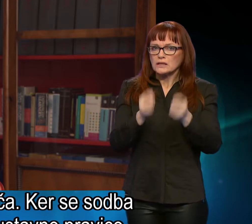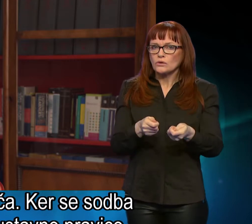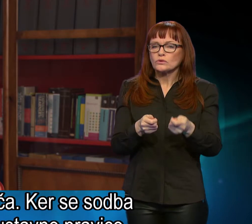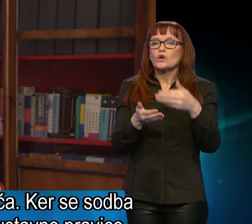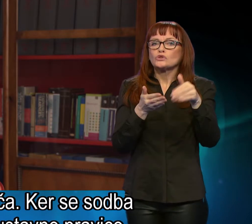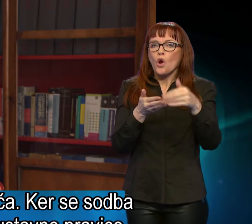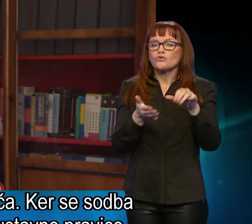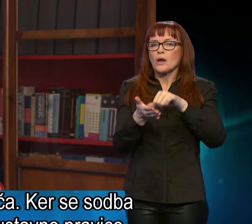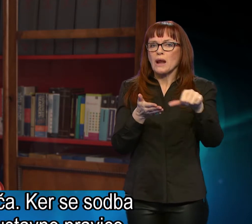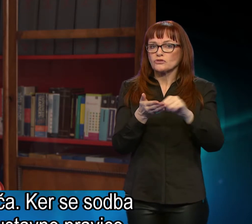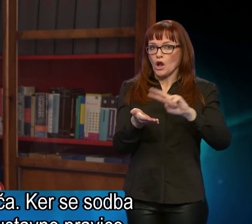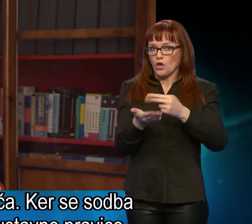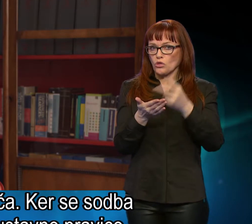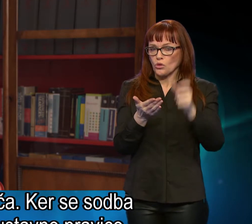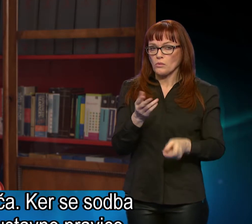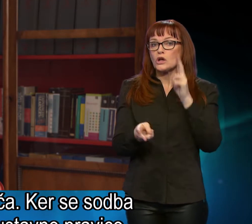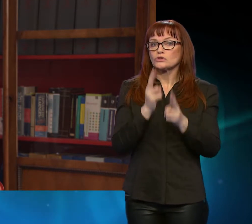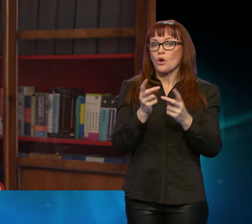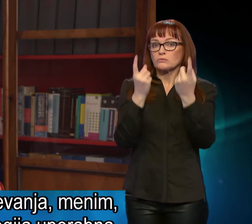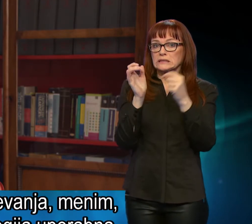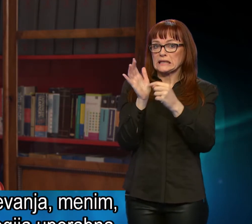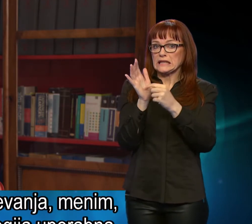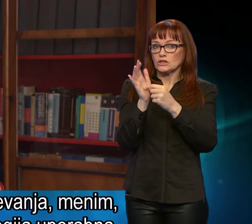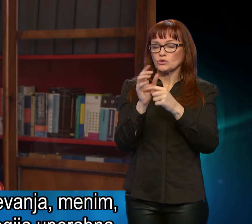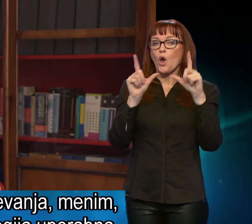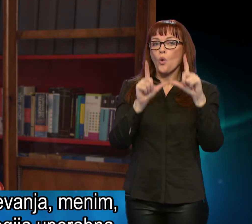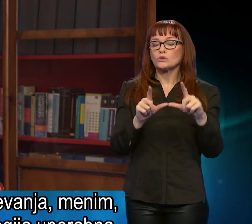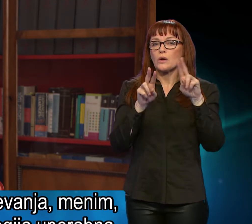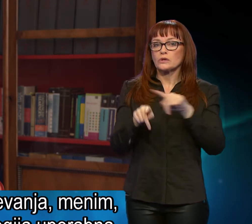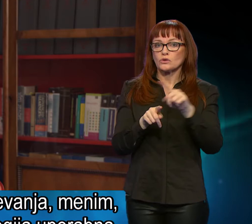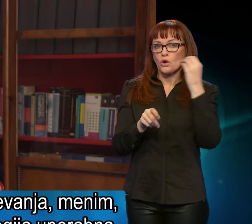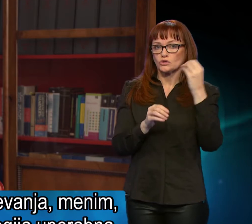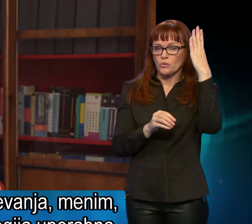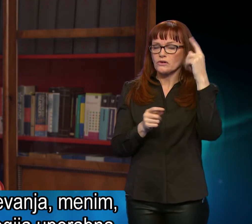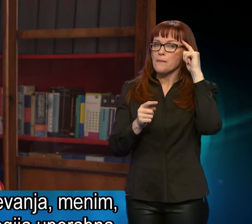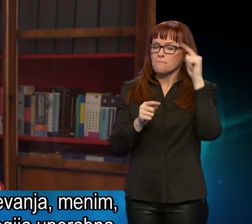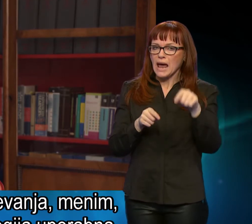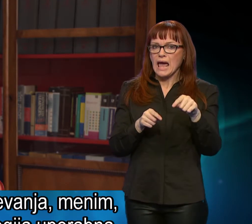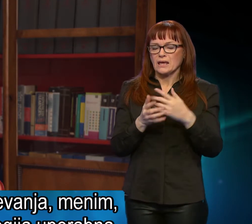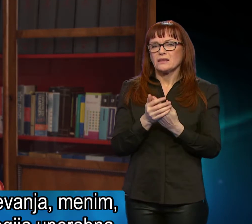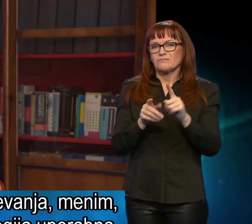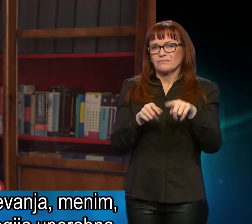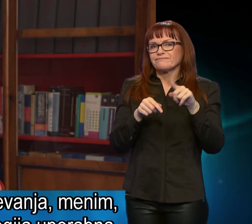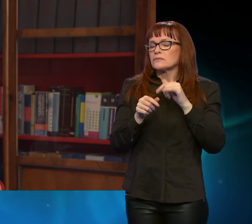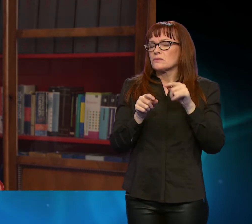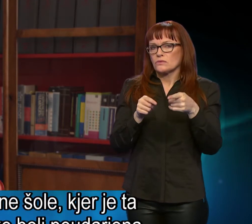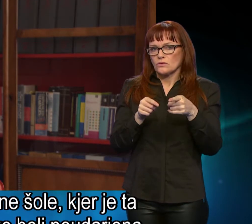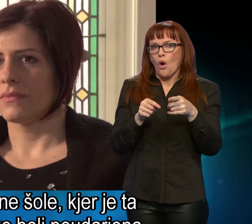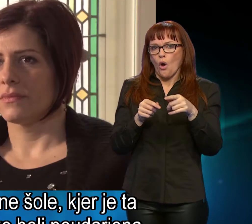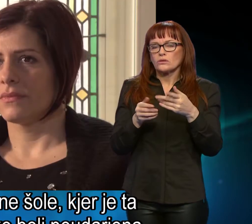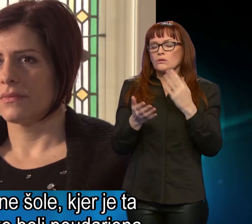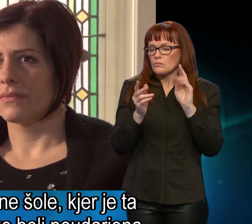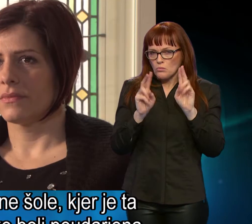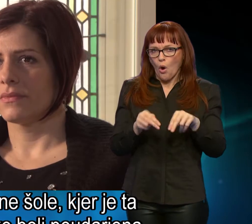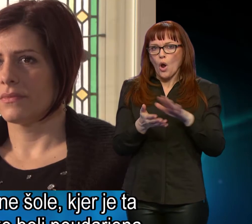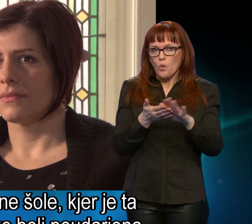tolmača. Ker se sodba sklicuje na ustavno pravico do izobraževanja, menim, da je analogija absolutno uporabna tudi za osnovne šole,